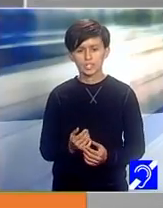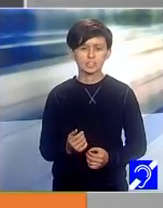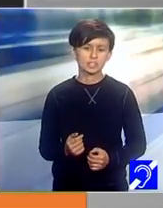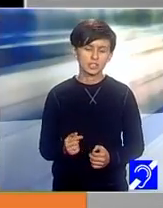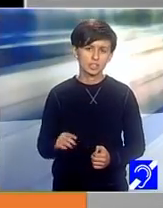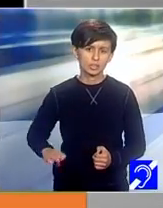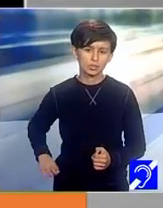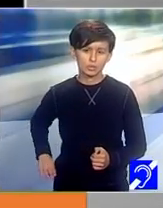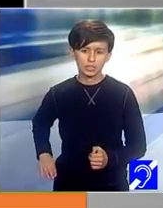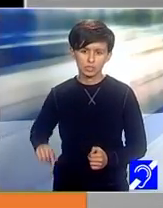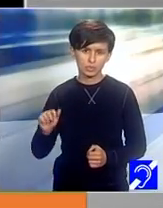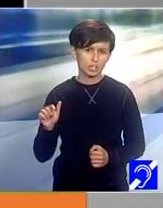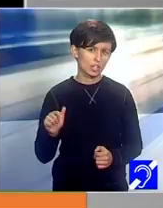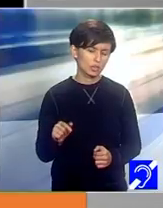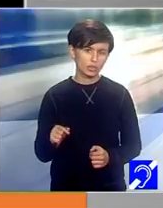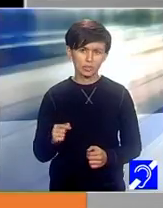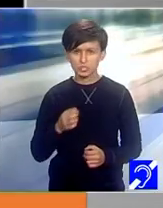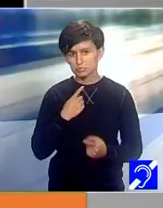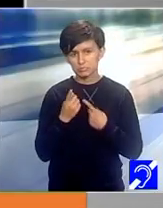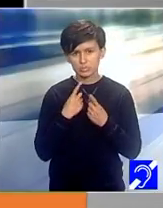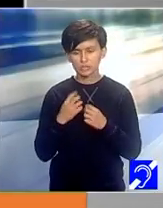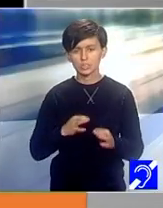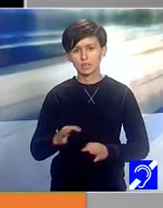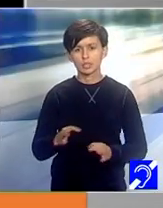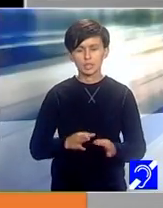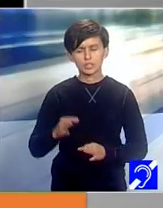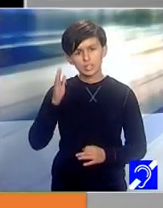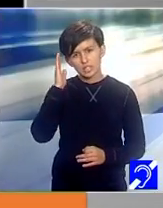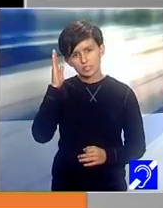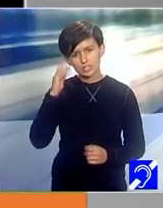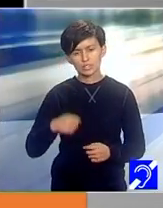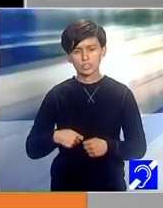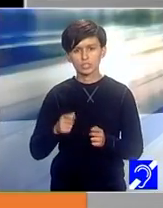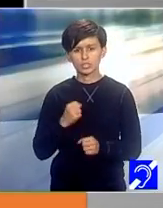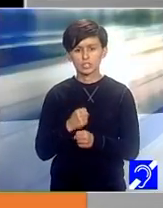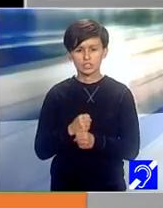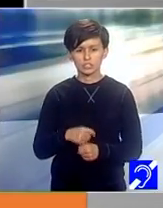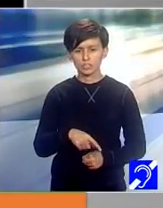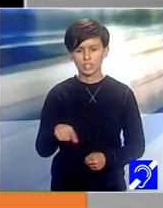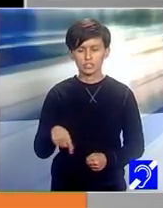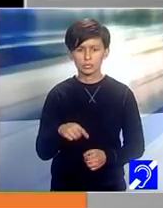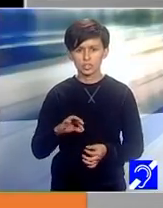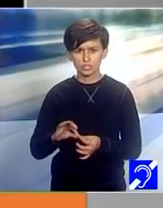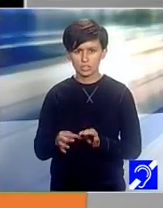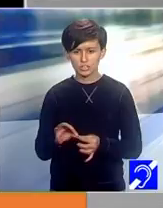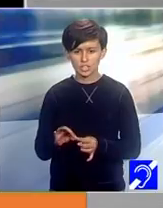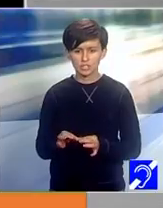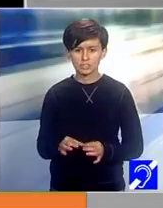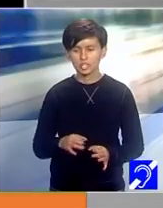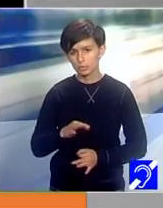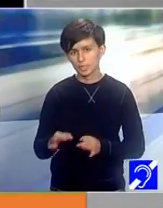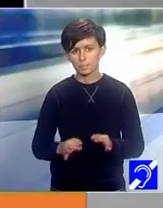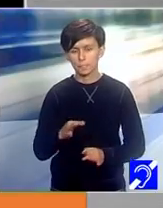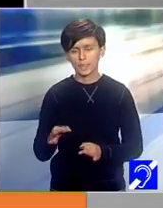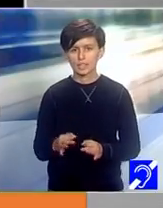și povesteam într-o zi planurile noastre de viitor și tot ceea ce facem noi și tot ceea ce înseamnă tradiția